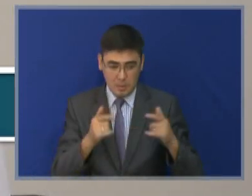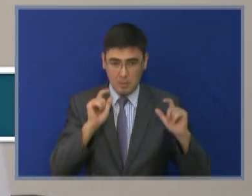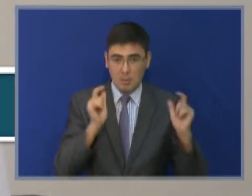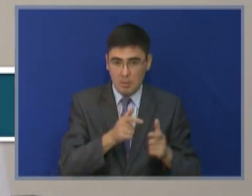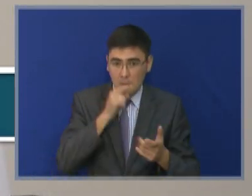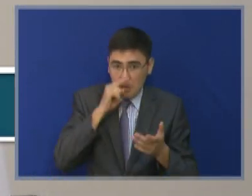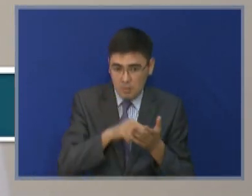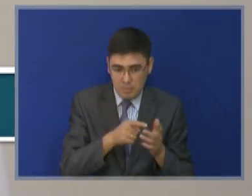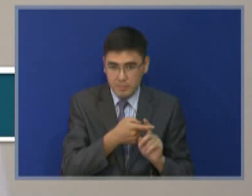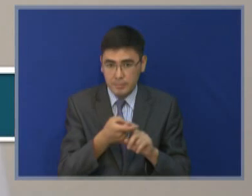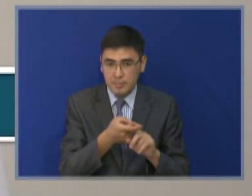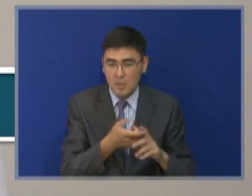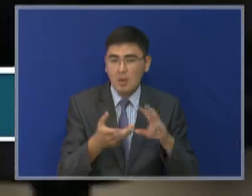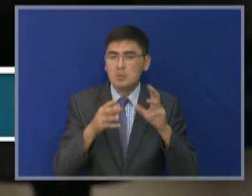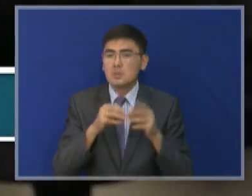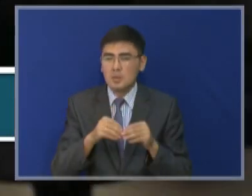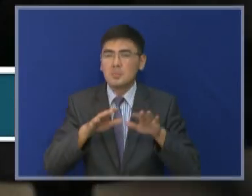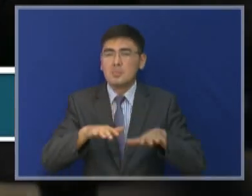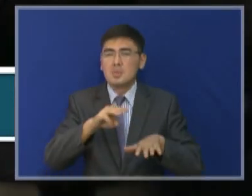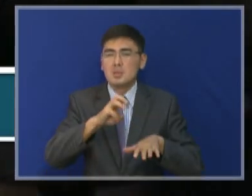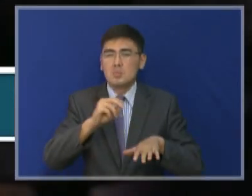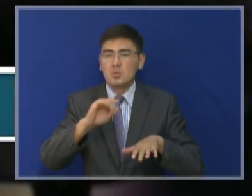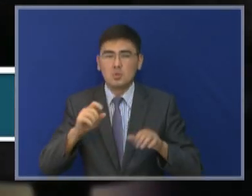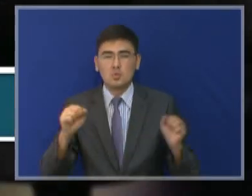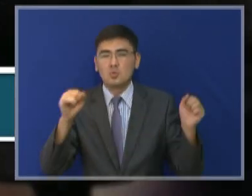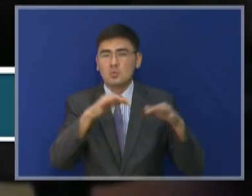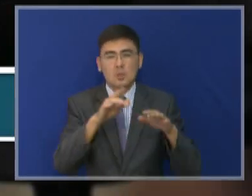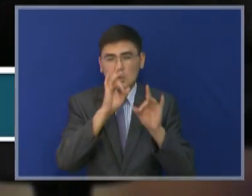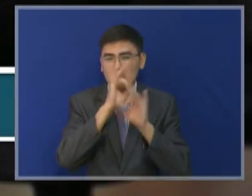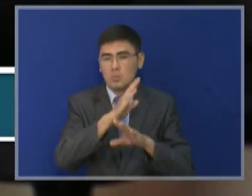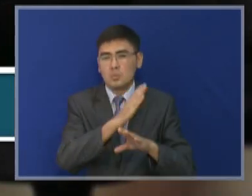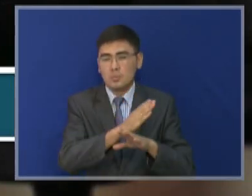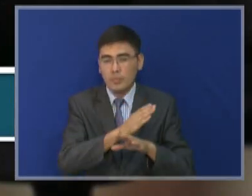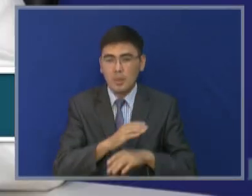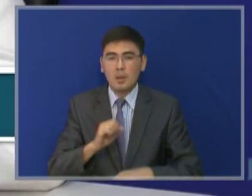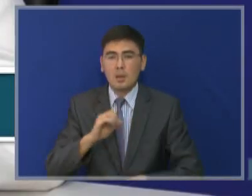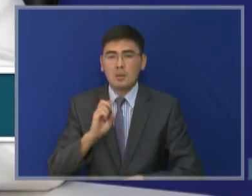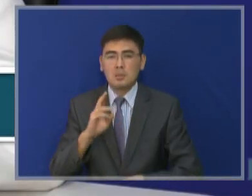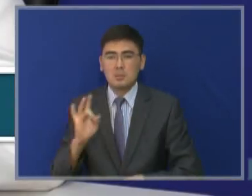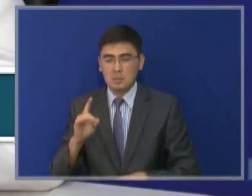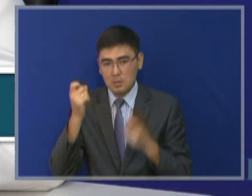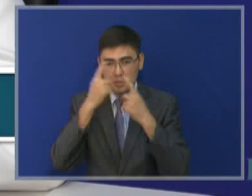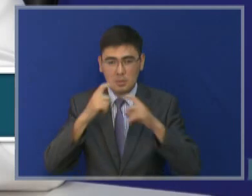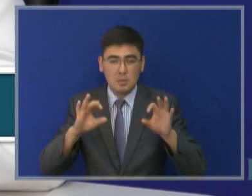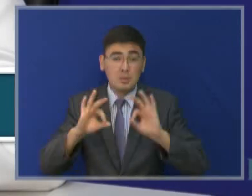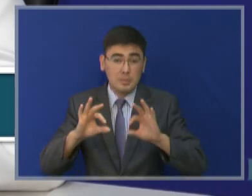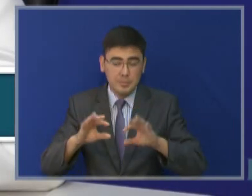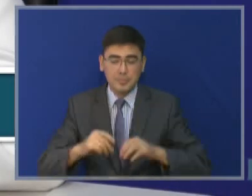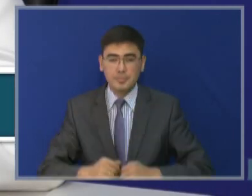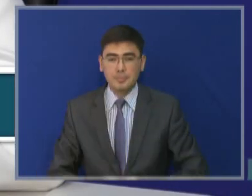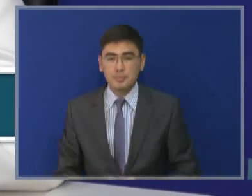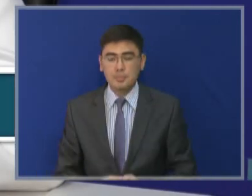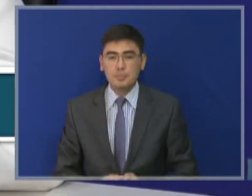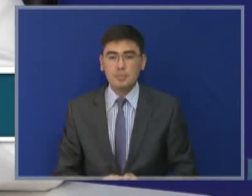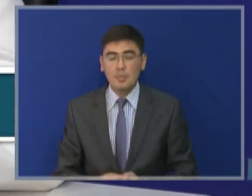келуіне байланысты мешіттерде құлшылық жасалмайды. Бұл туралы Семей өңірі бойынша бас имам Асқар Әбітайұлы баспасөз мәслихаты барысында